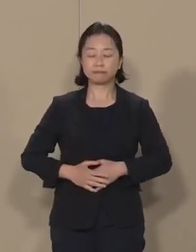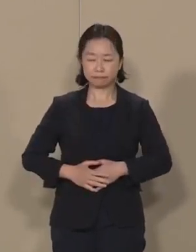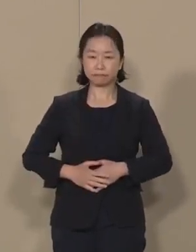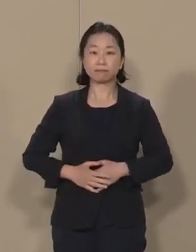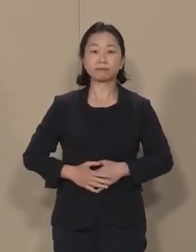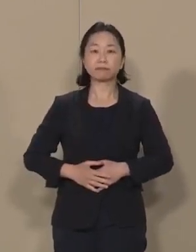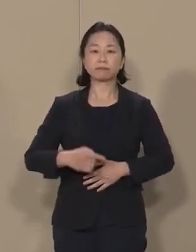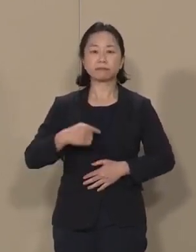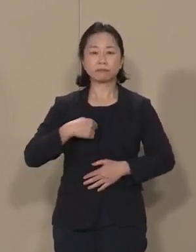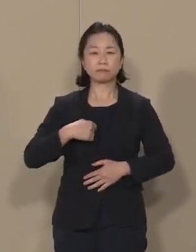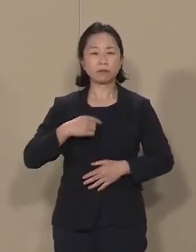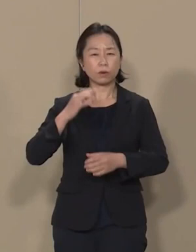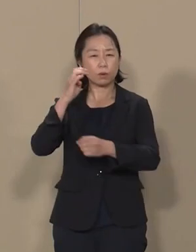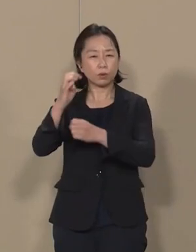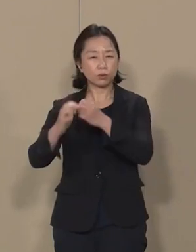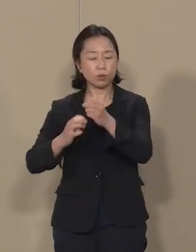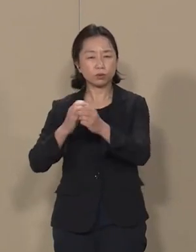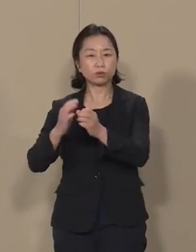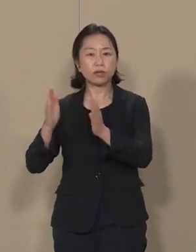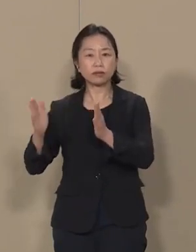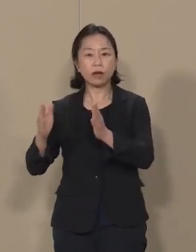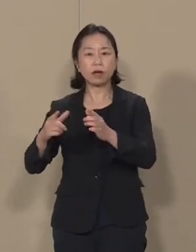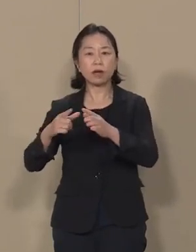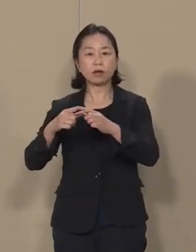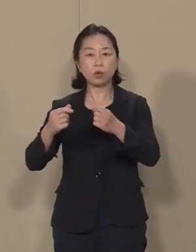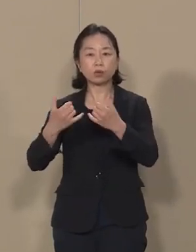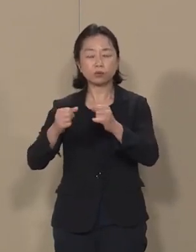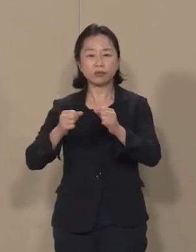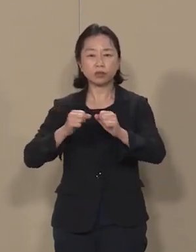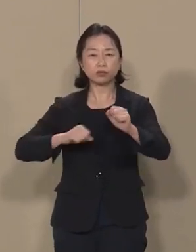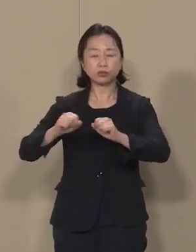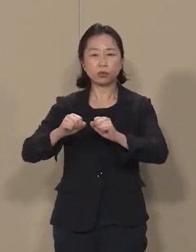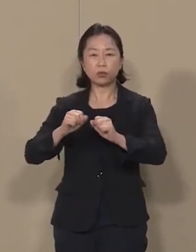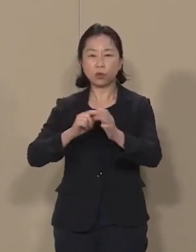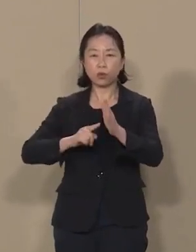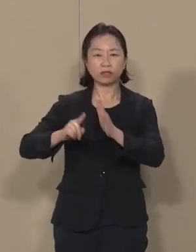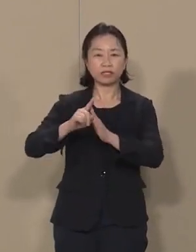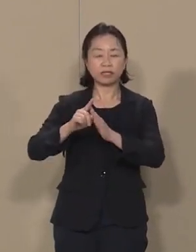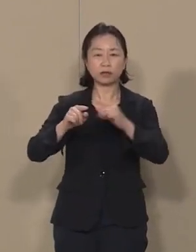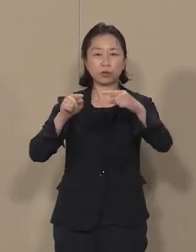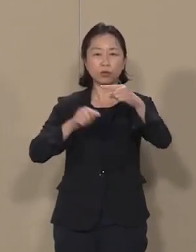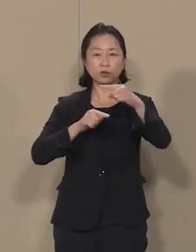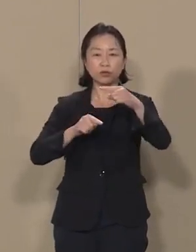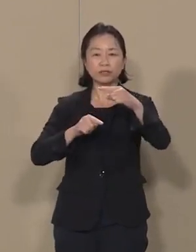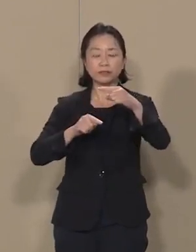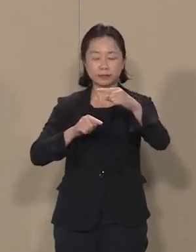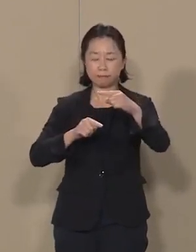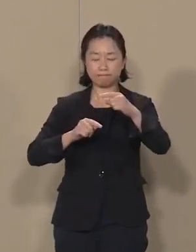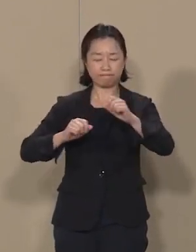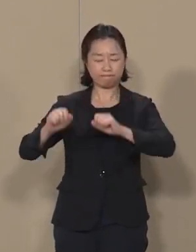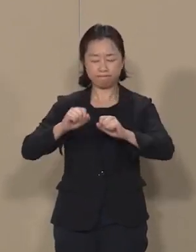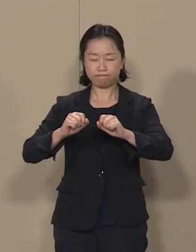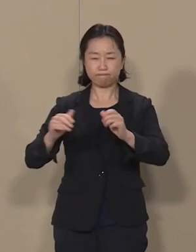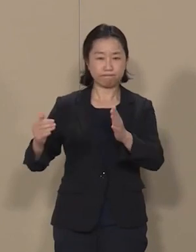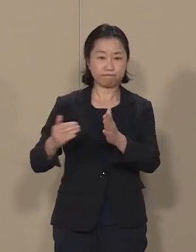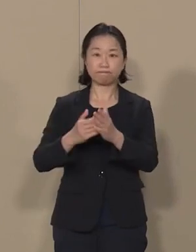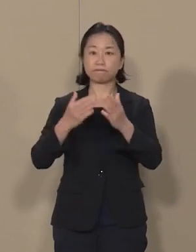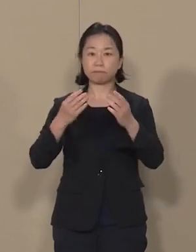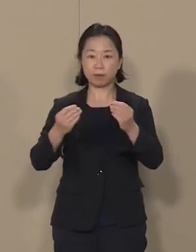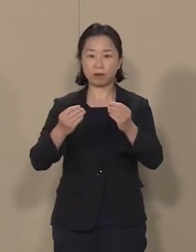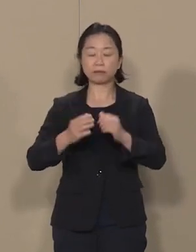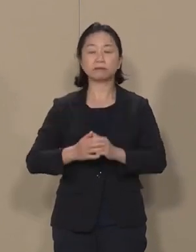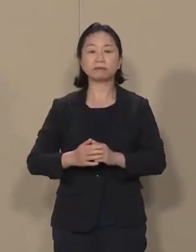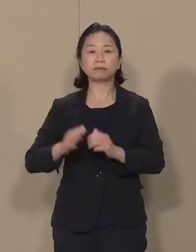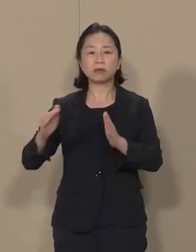私は40年にわたり国民運動のリーダーの一人として戦ってまいりましたその